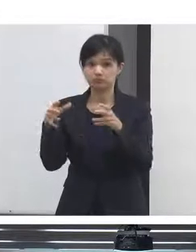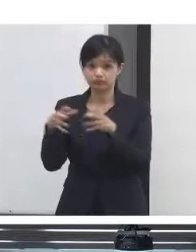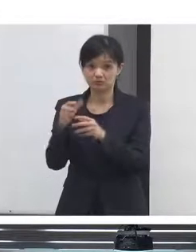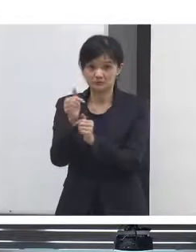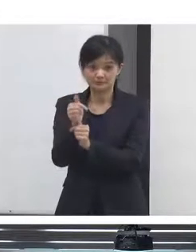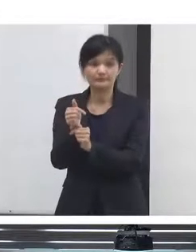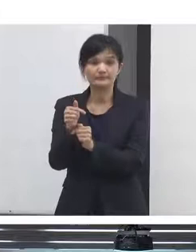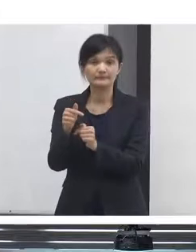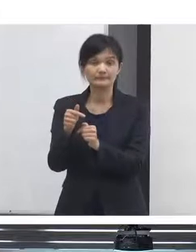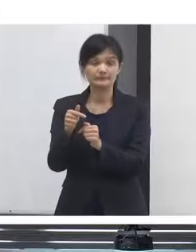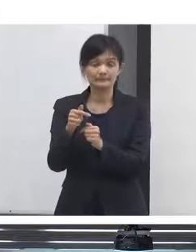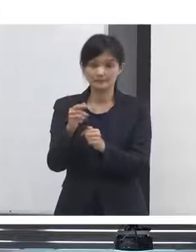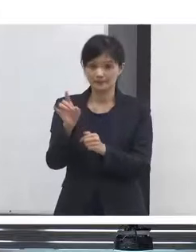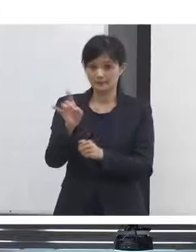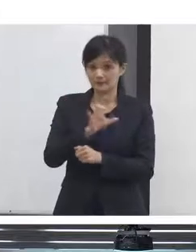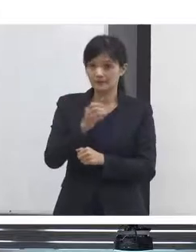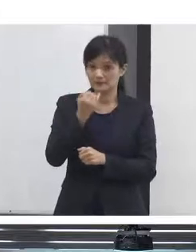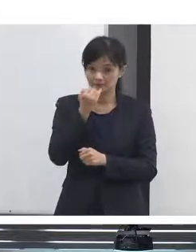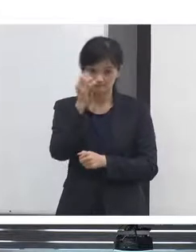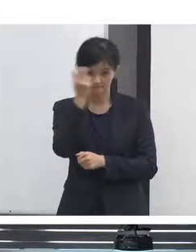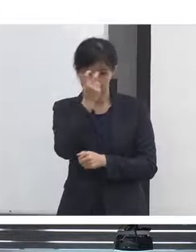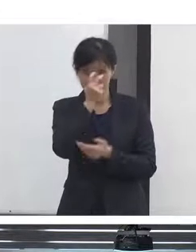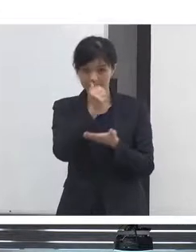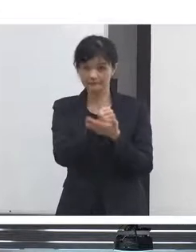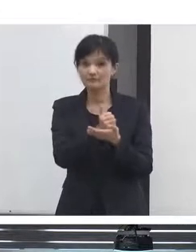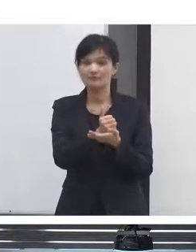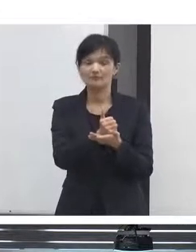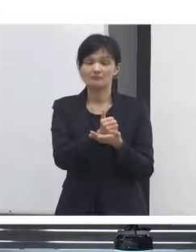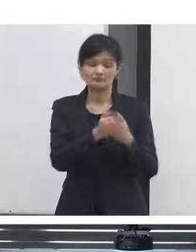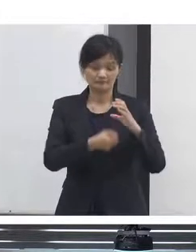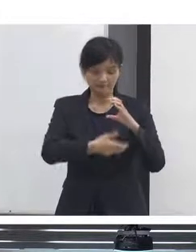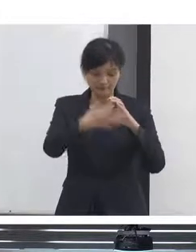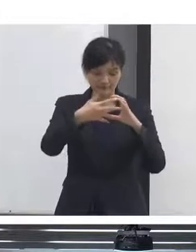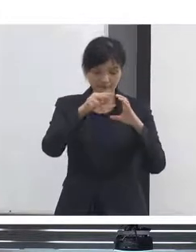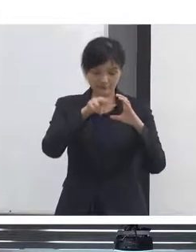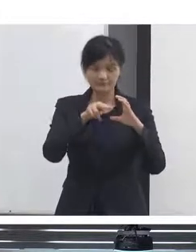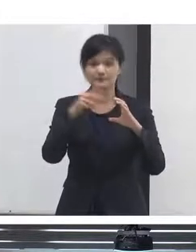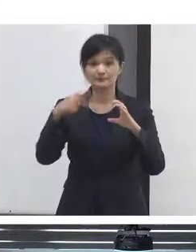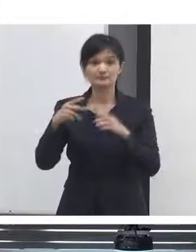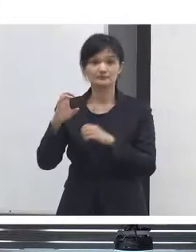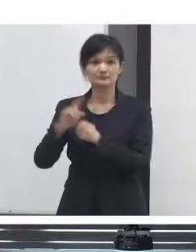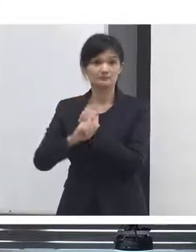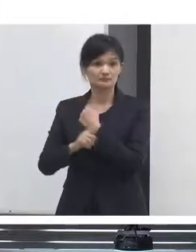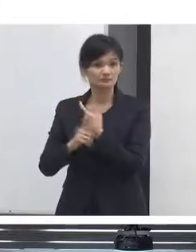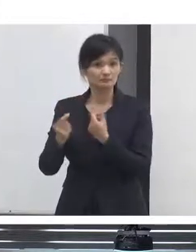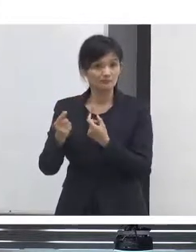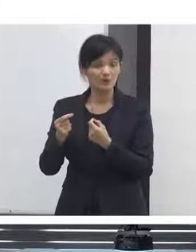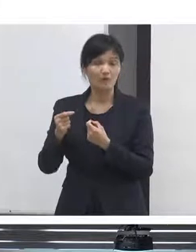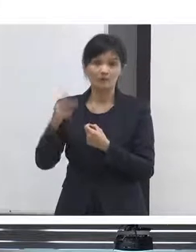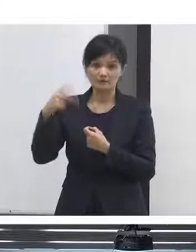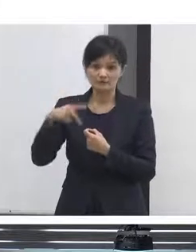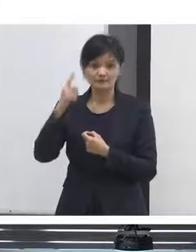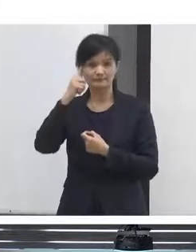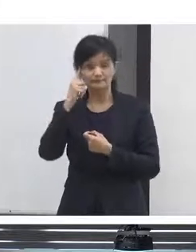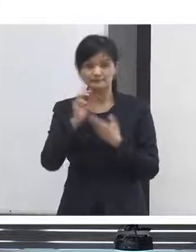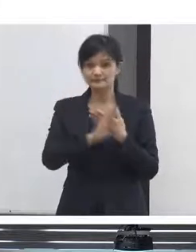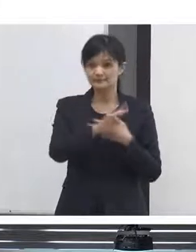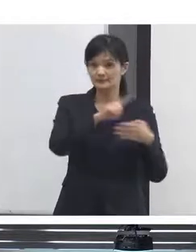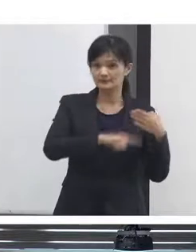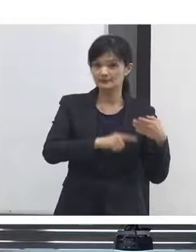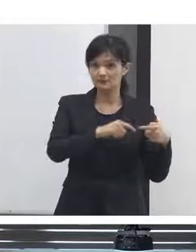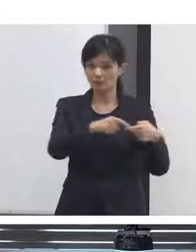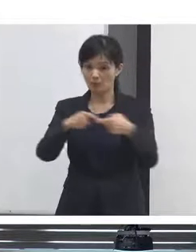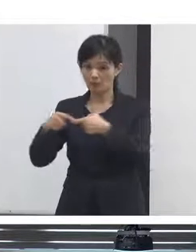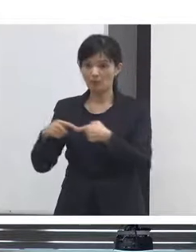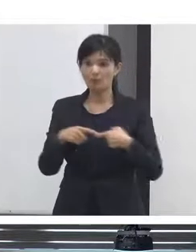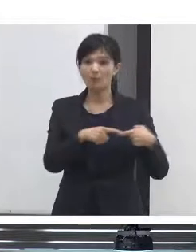呢，去查到它所要的资讯，然后呢，也可以透过这个方式呢，再去链接其他事物的 URL。哦，那这个